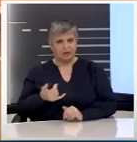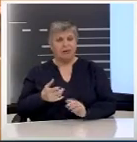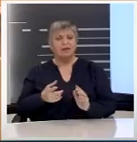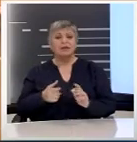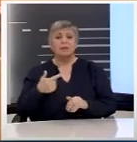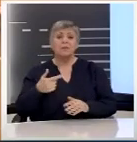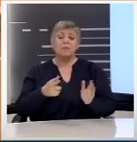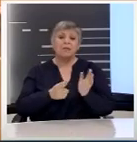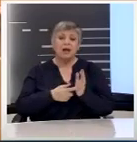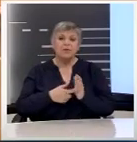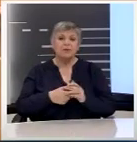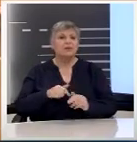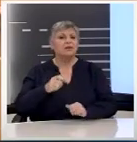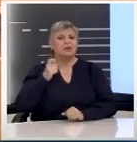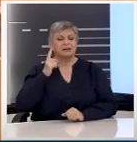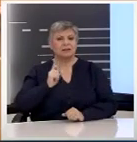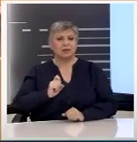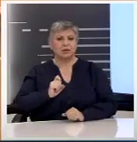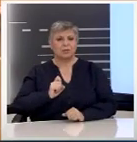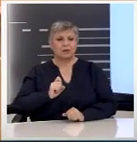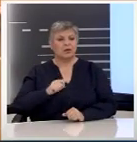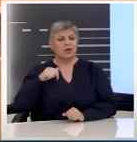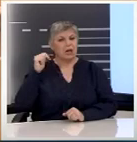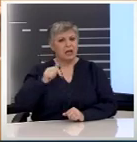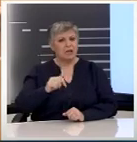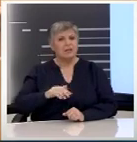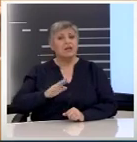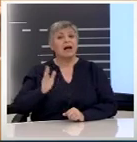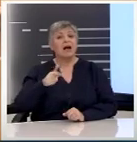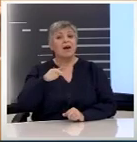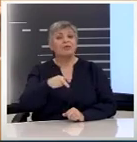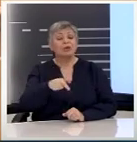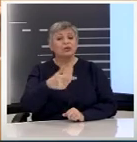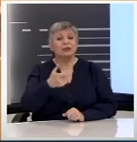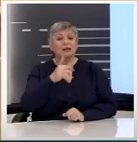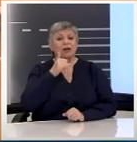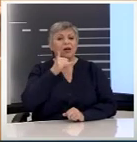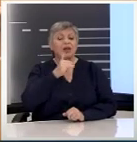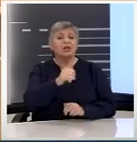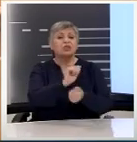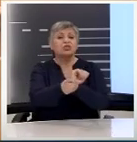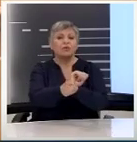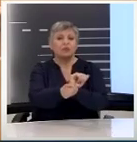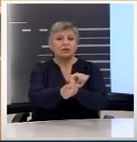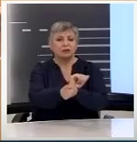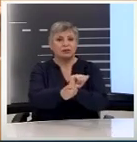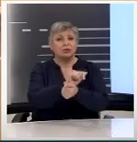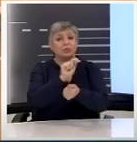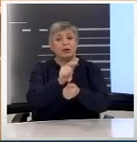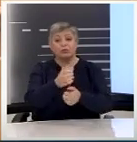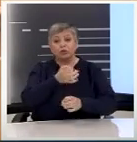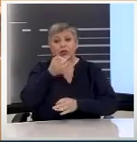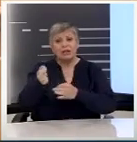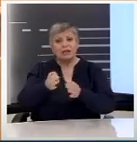τα οποία τα τερατώδη, τα οποία έχουμε ακούσει από τον Γιαννουζάκη, για τα οποία υπήρξε κρίση του εισαγγελέα εφετών, τι